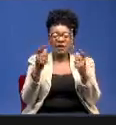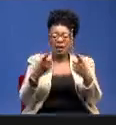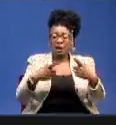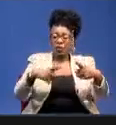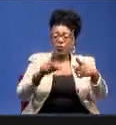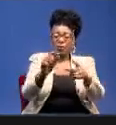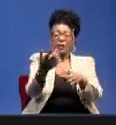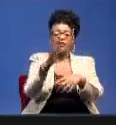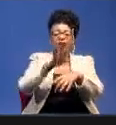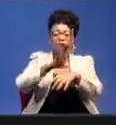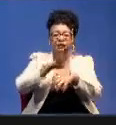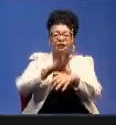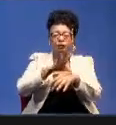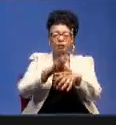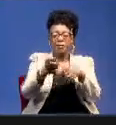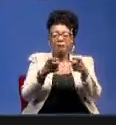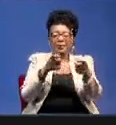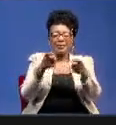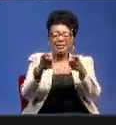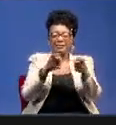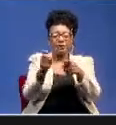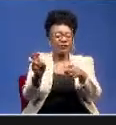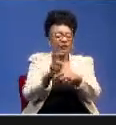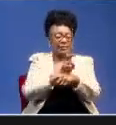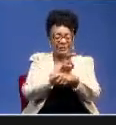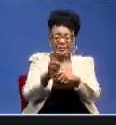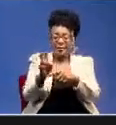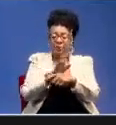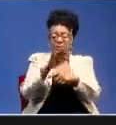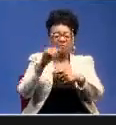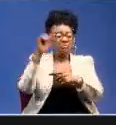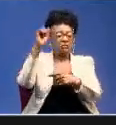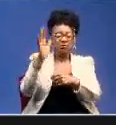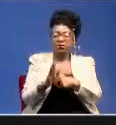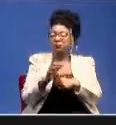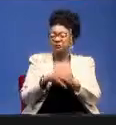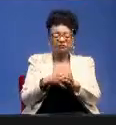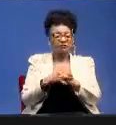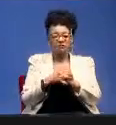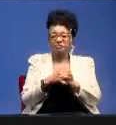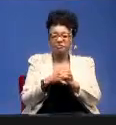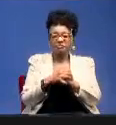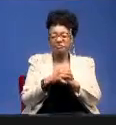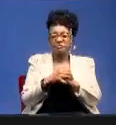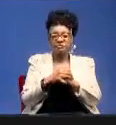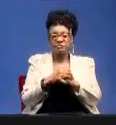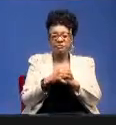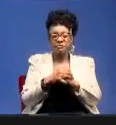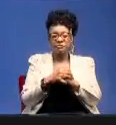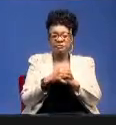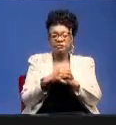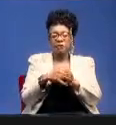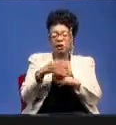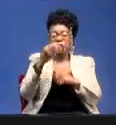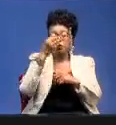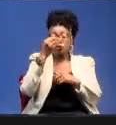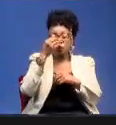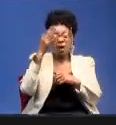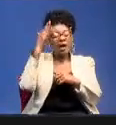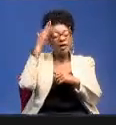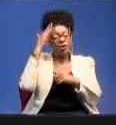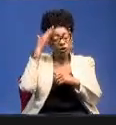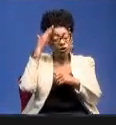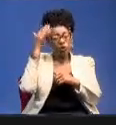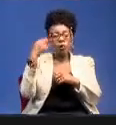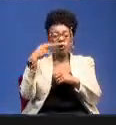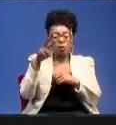church to be managed and overseen by politicians. President Ruto, nataka kwa sababu unajua ataona na